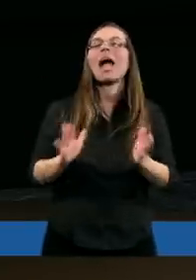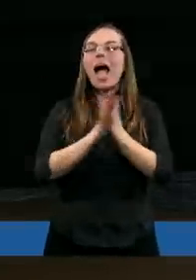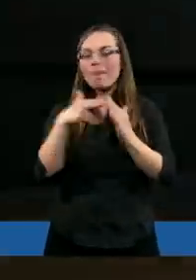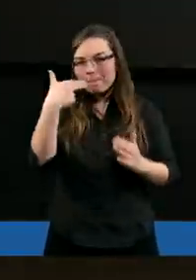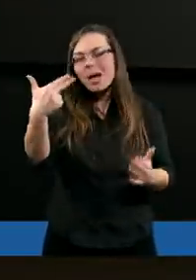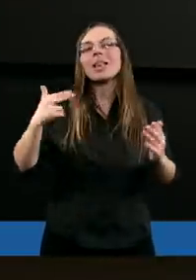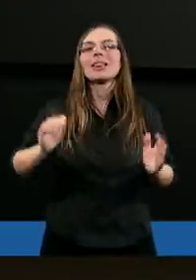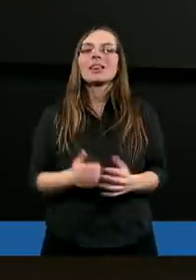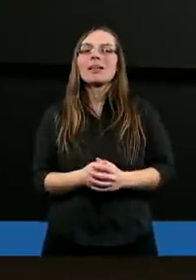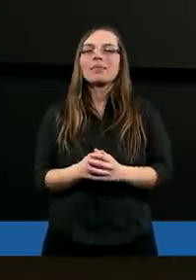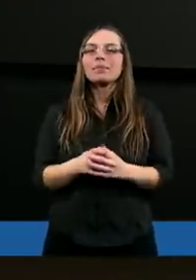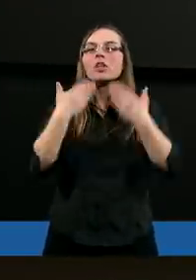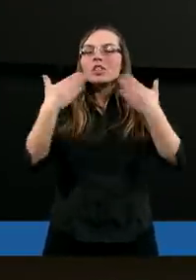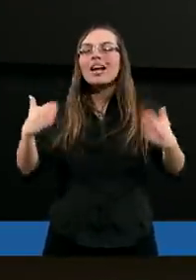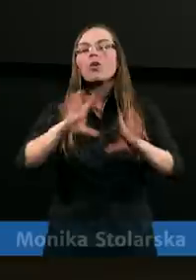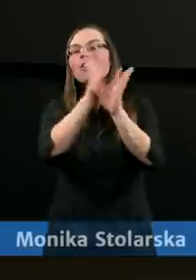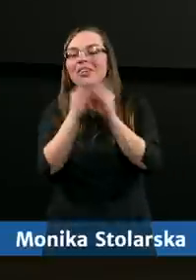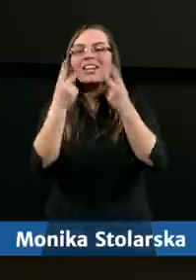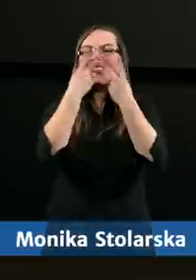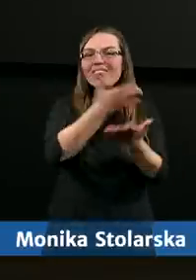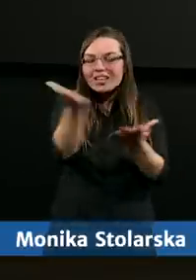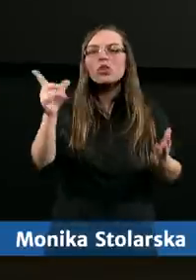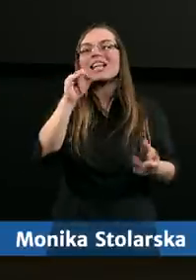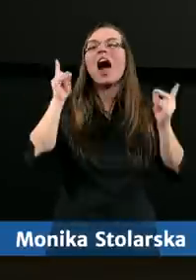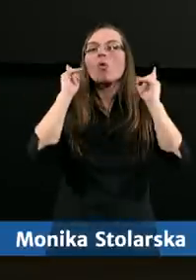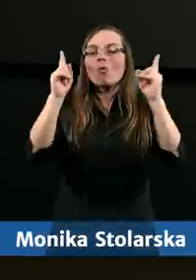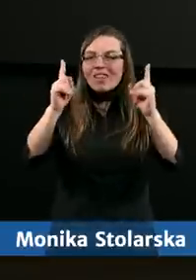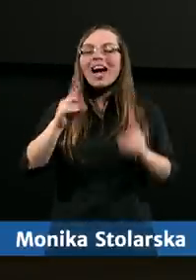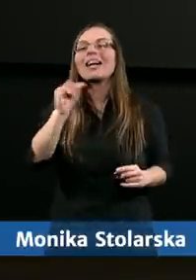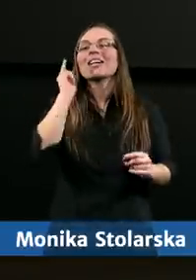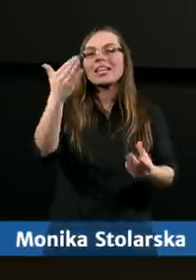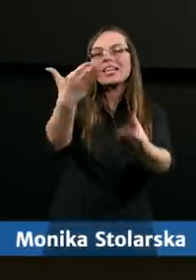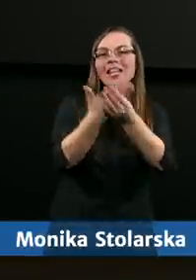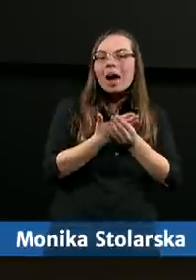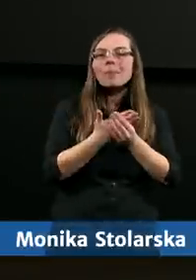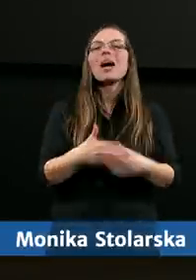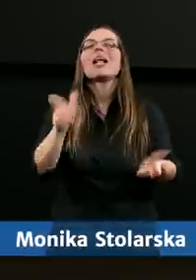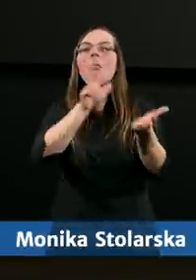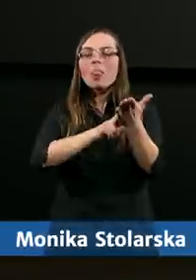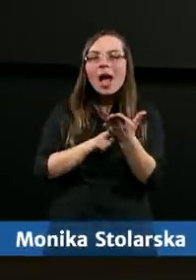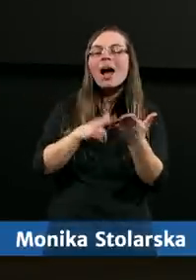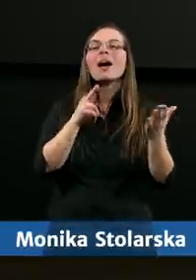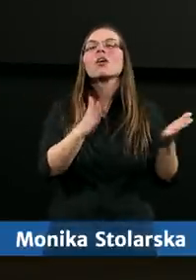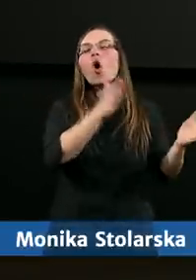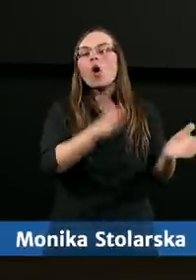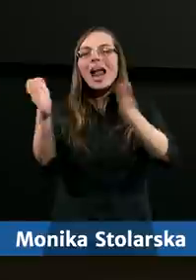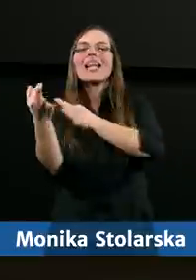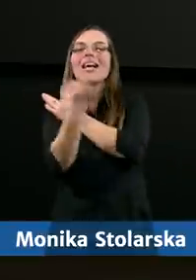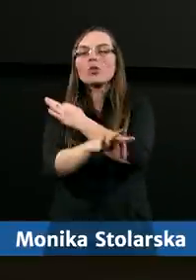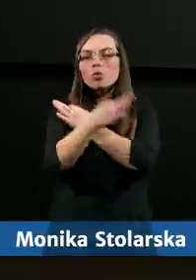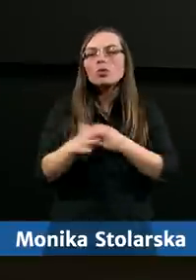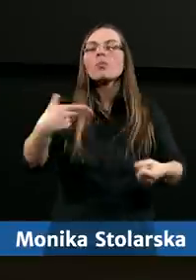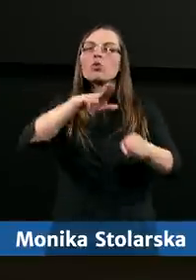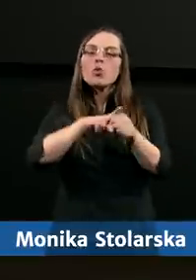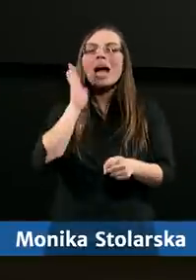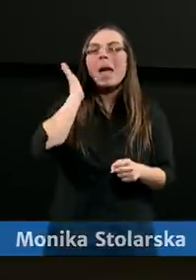Amen. Dziękuję wszystkim widzów za uwagę i zapraszam na kolejne studium,